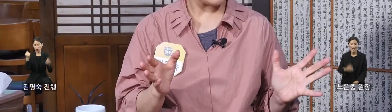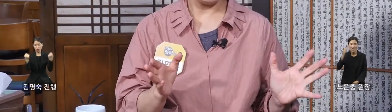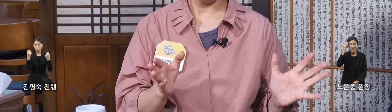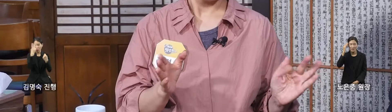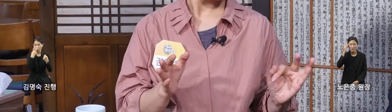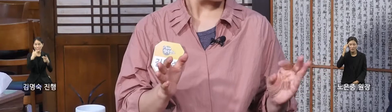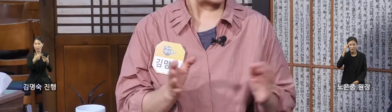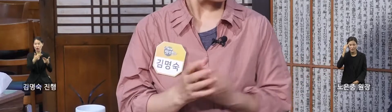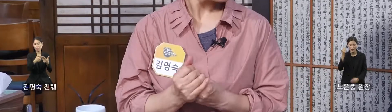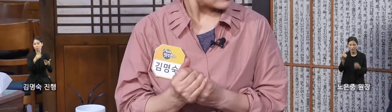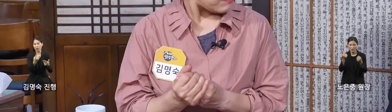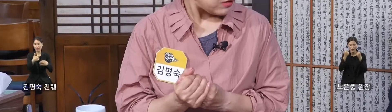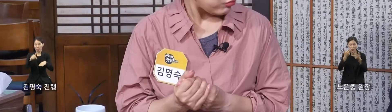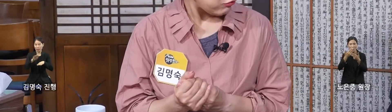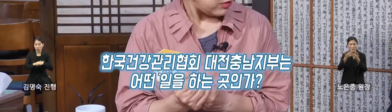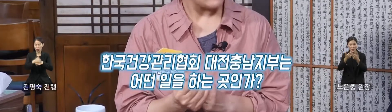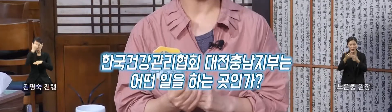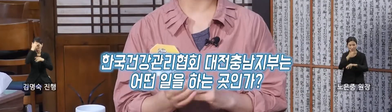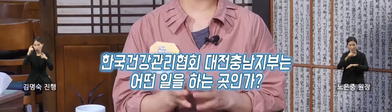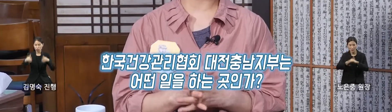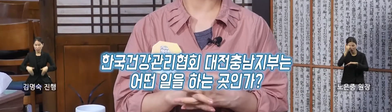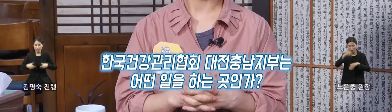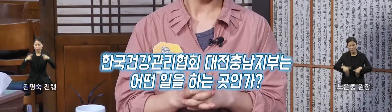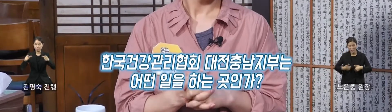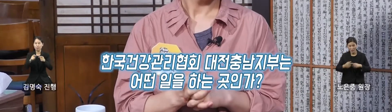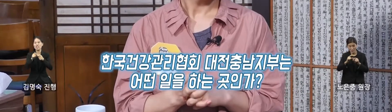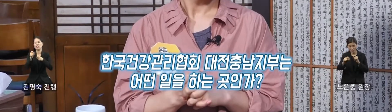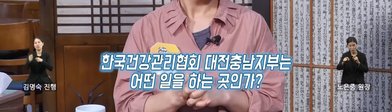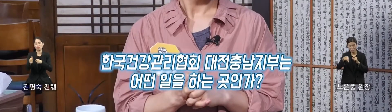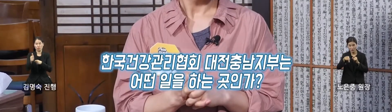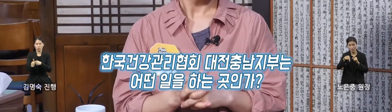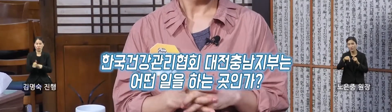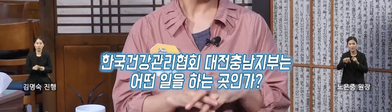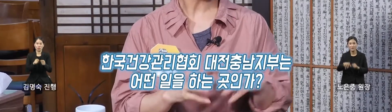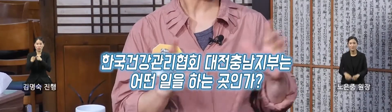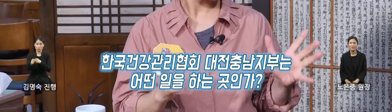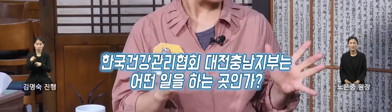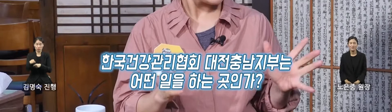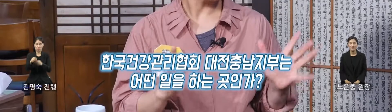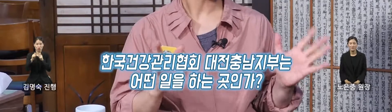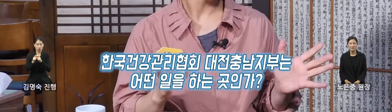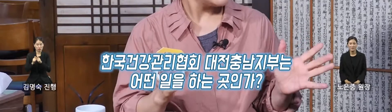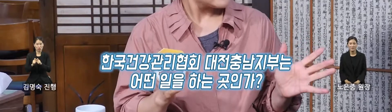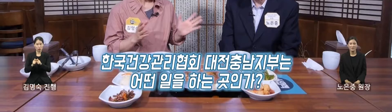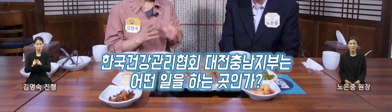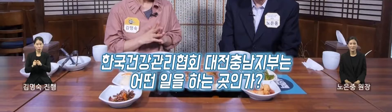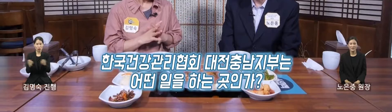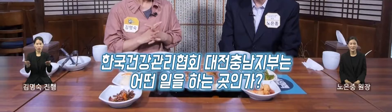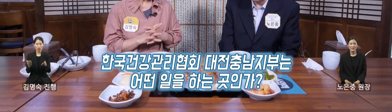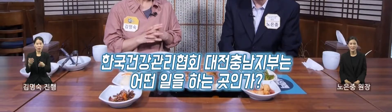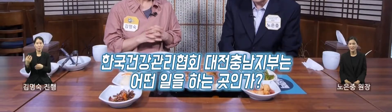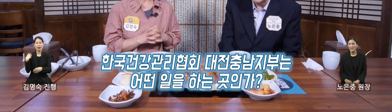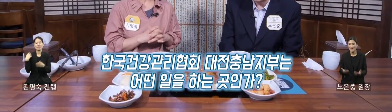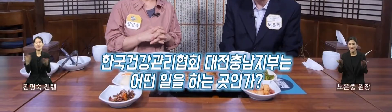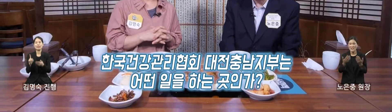네. 예. 대전 충남 지부. 대전 충남 지부. 예. 예. 구체적으로 이제 어떤 일을 하는